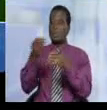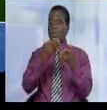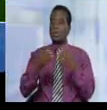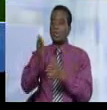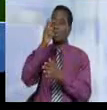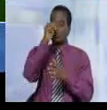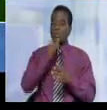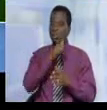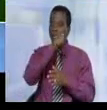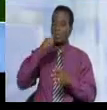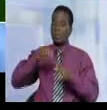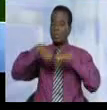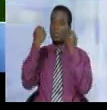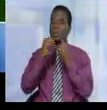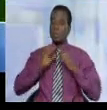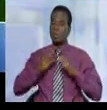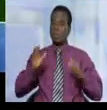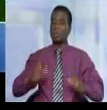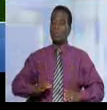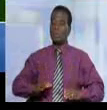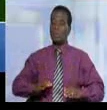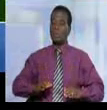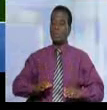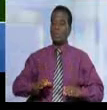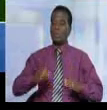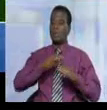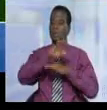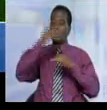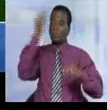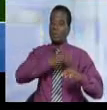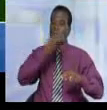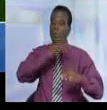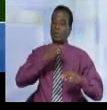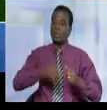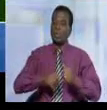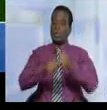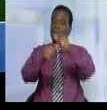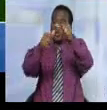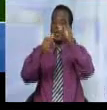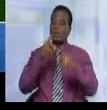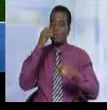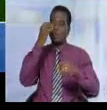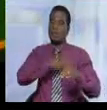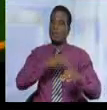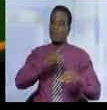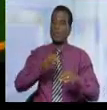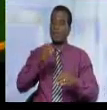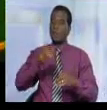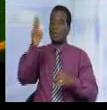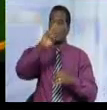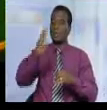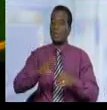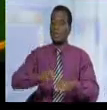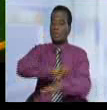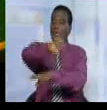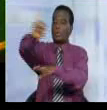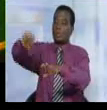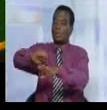privé, la société civile ont tous bénéficié et continuent de bénéficier des résultats de